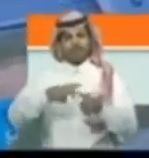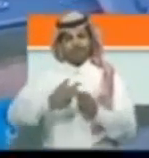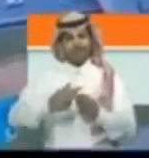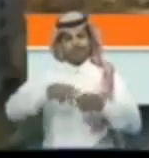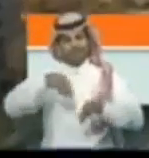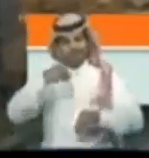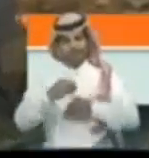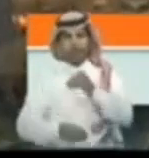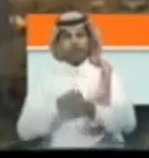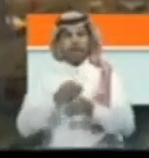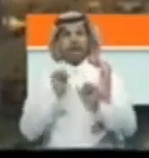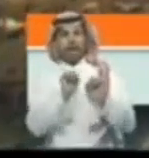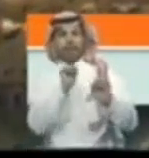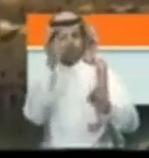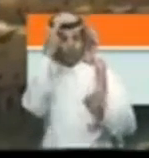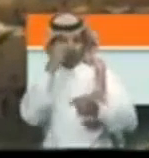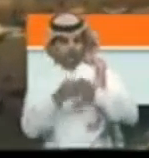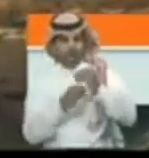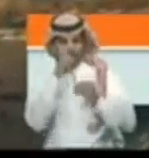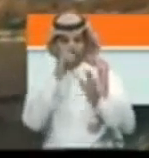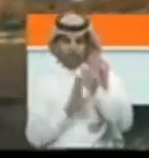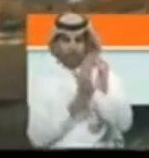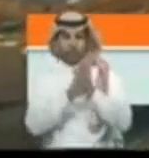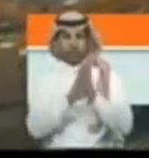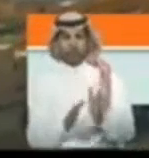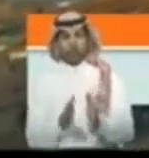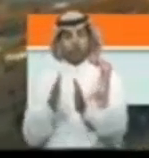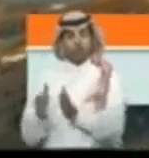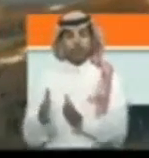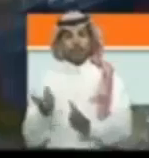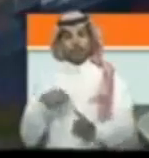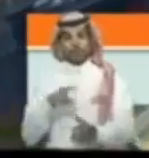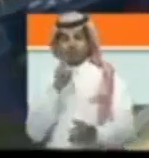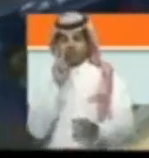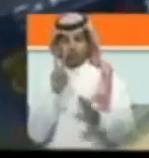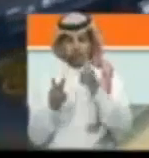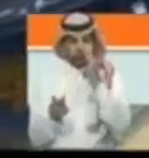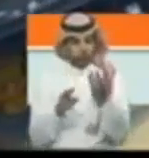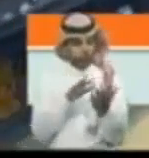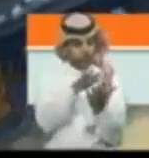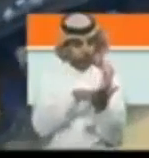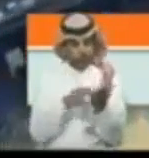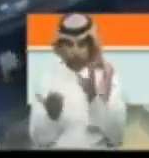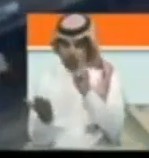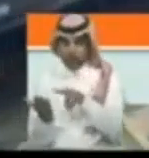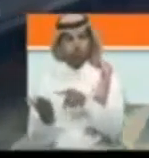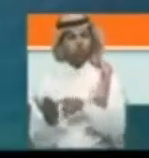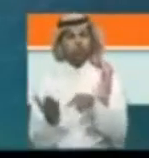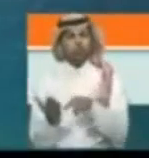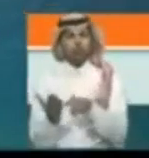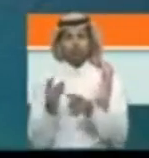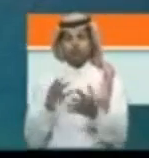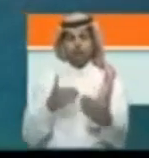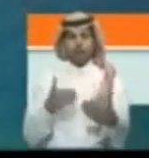المتعددة والمحفزة للاستثمار. كما أشارت التقارير إلى الدور الفاعل والمأمول لصندوق الاستثمارات